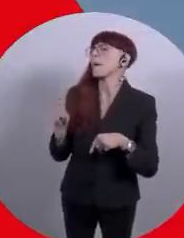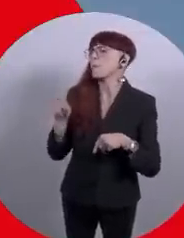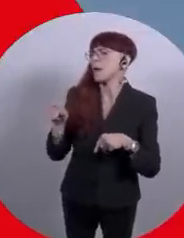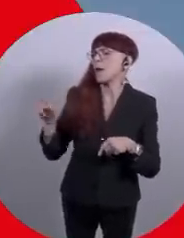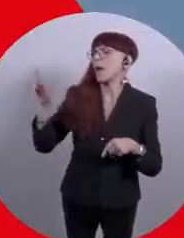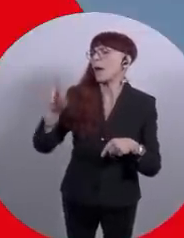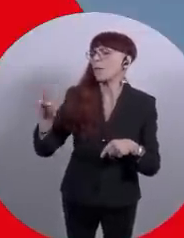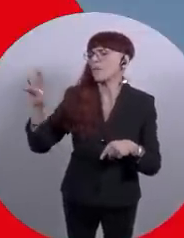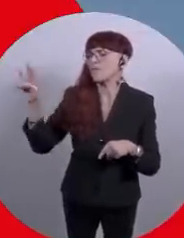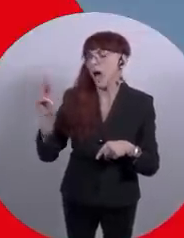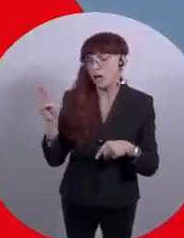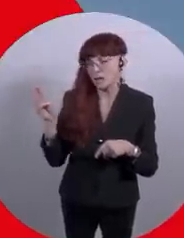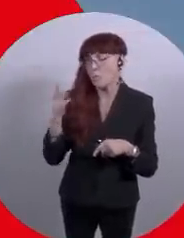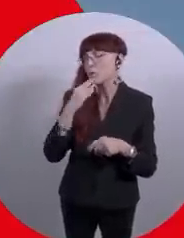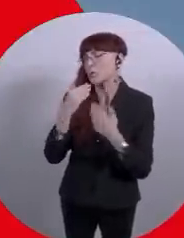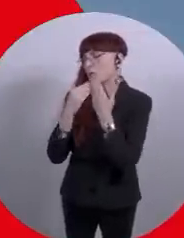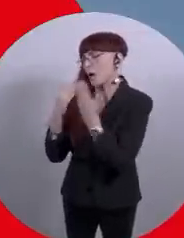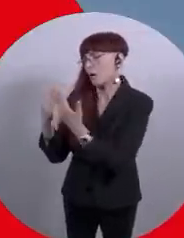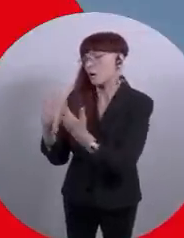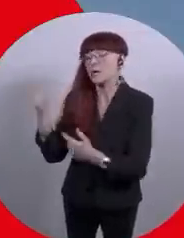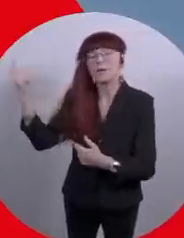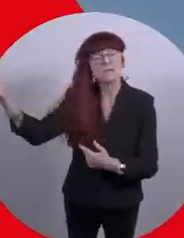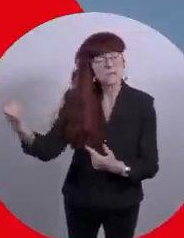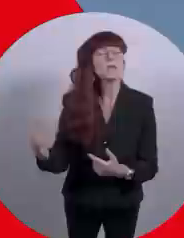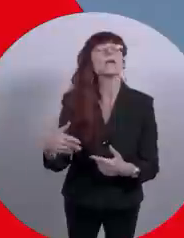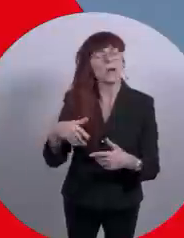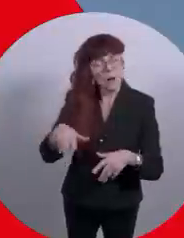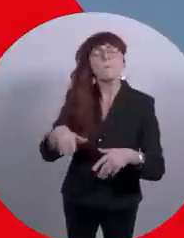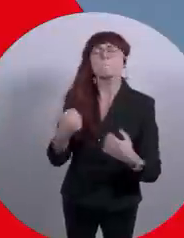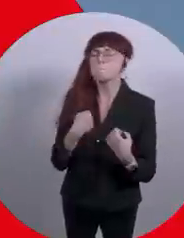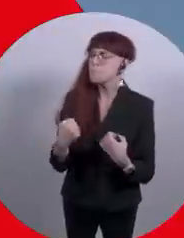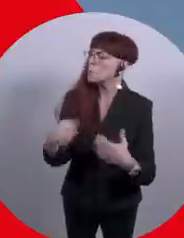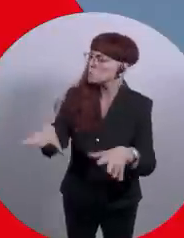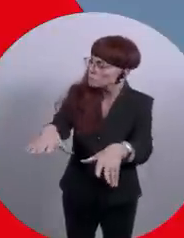beherzt und engagiert die Partei übernommen